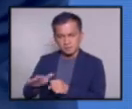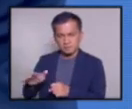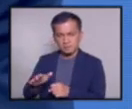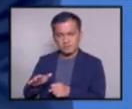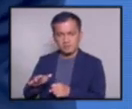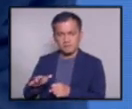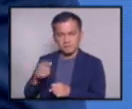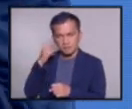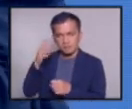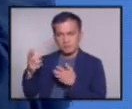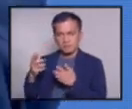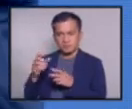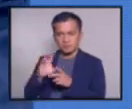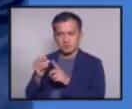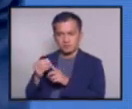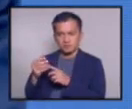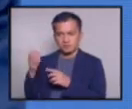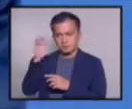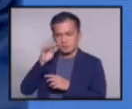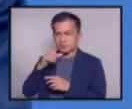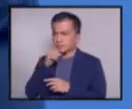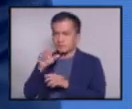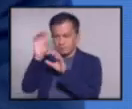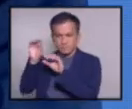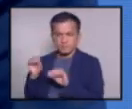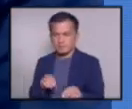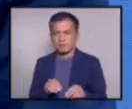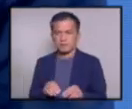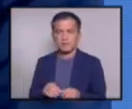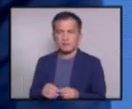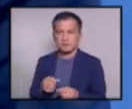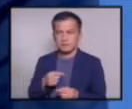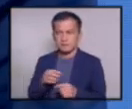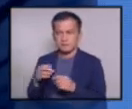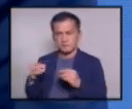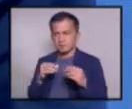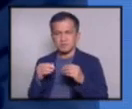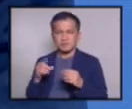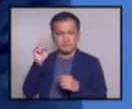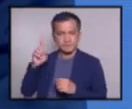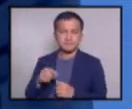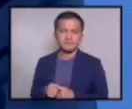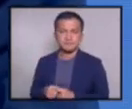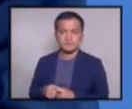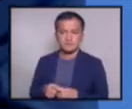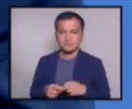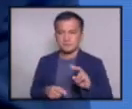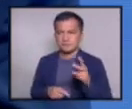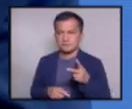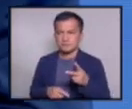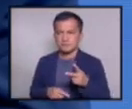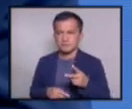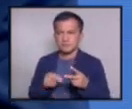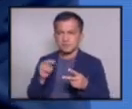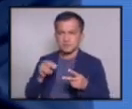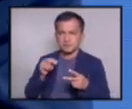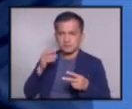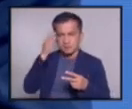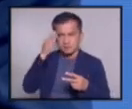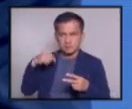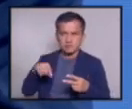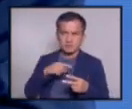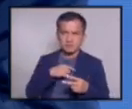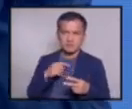ng Pilipino, hindi pa nila binababayan. Kasi palagi ko, pinag-uusapan pa eh. Pangalawa, kailangan malaman natin